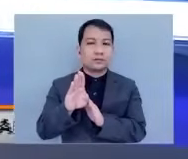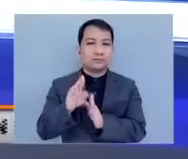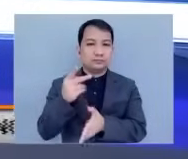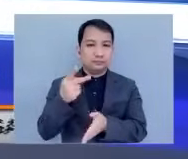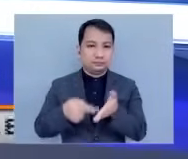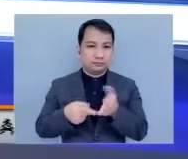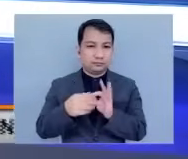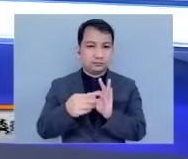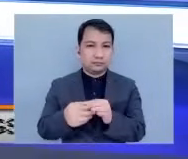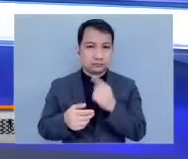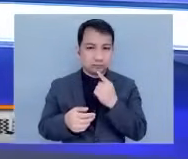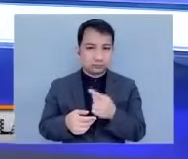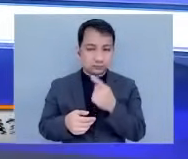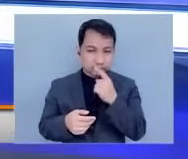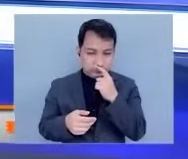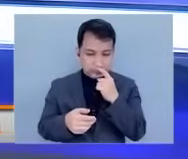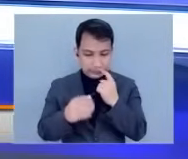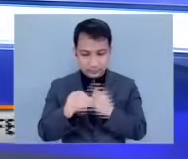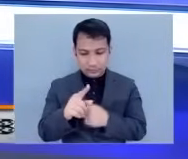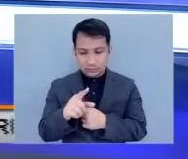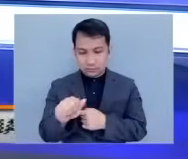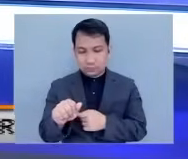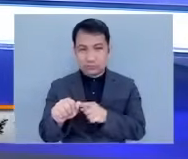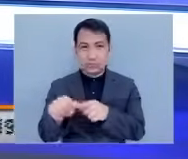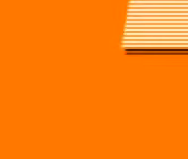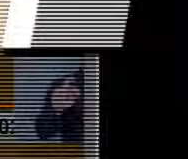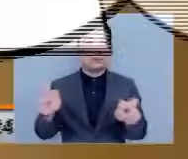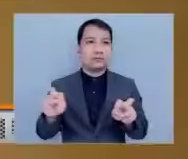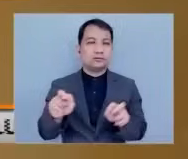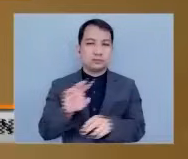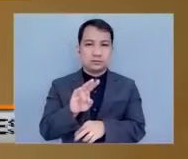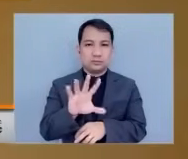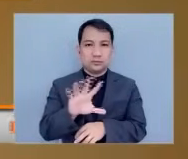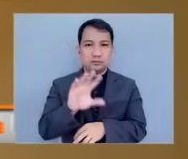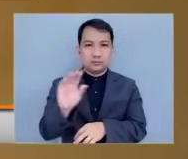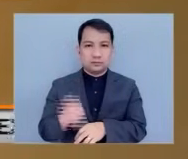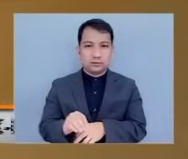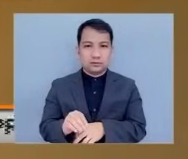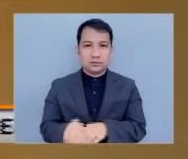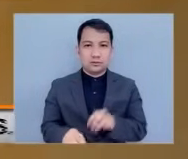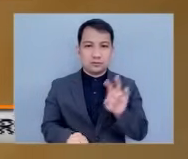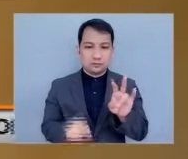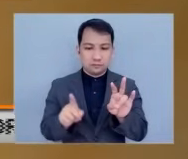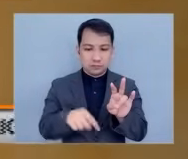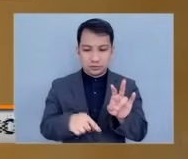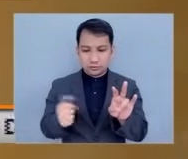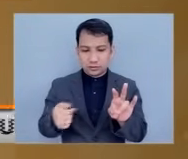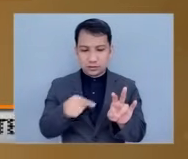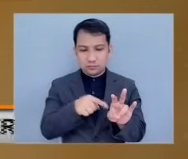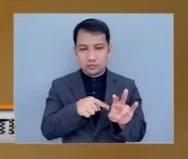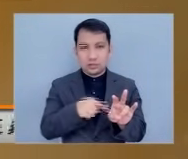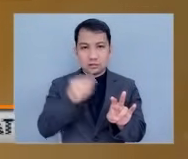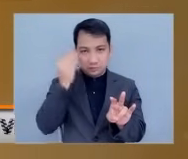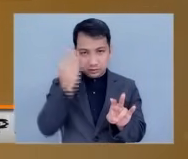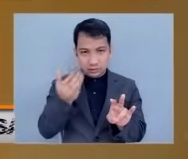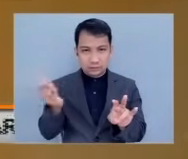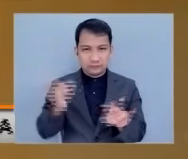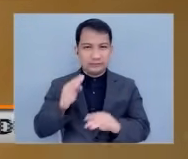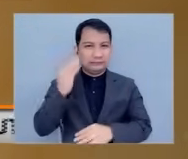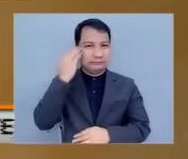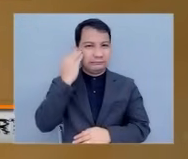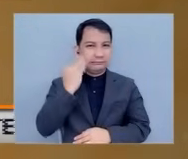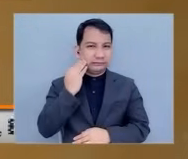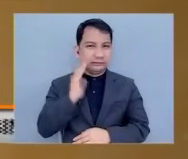sa Okta Research Survey. 75% o 7 sa 10 Pinoy ang nagsabing nakukulangan pa sila